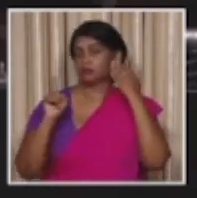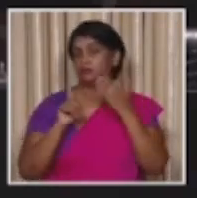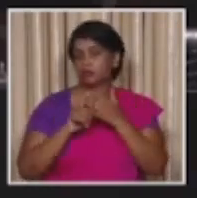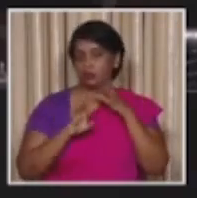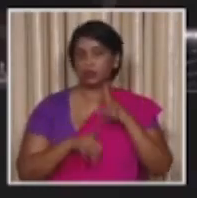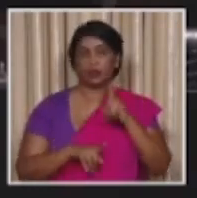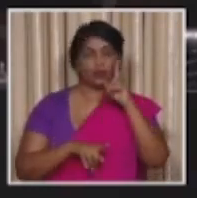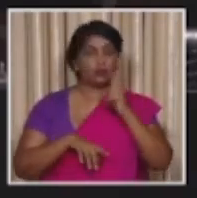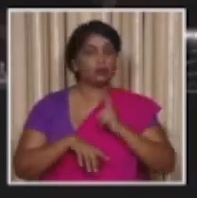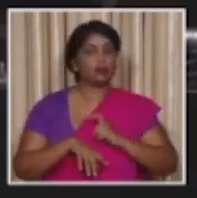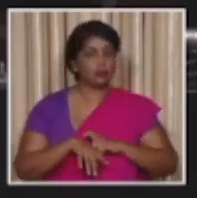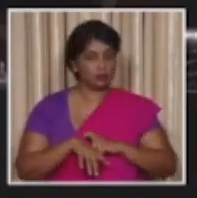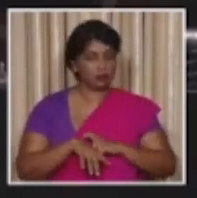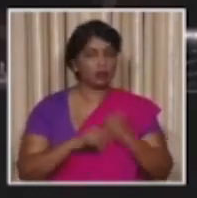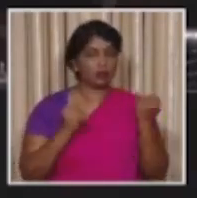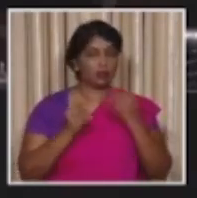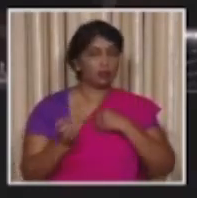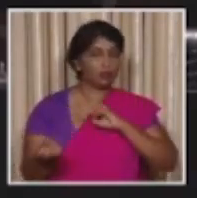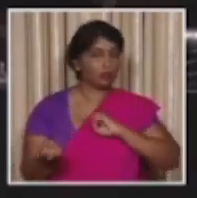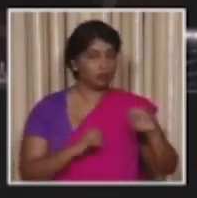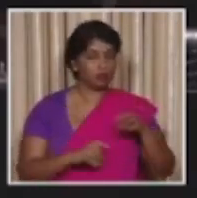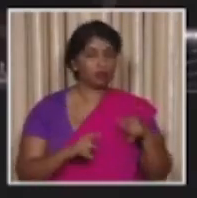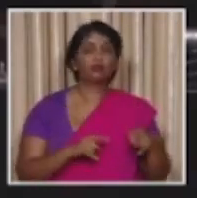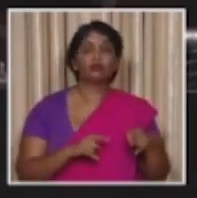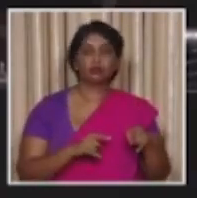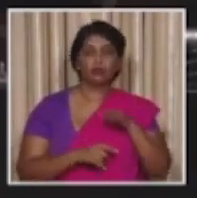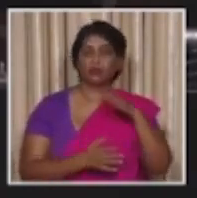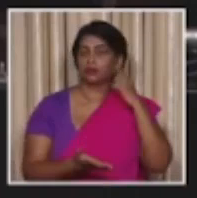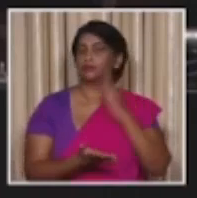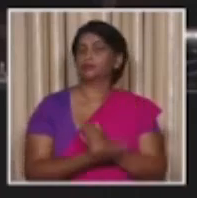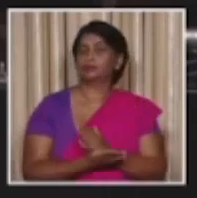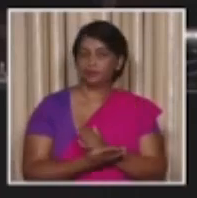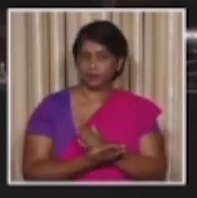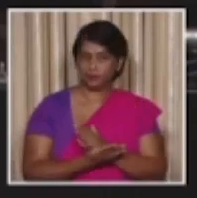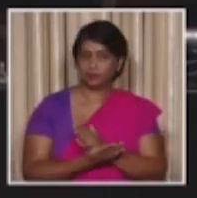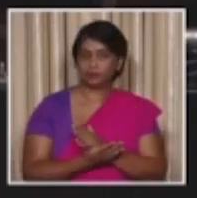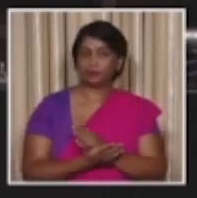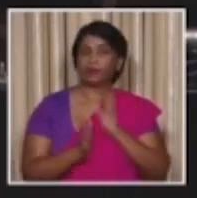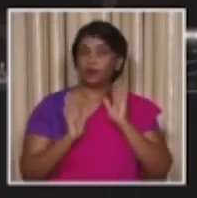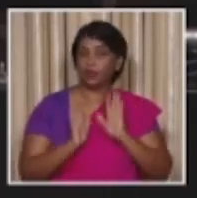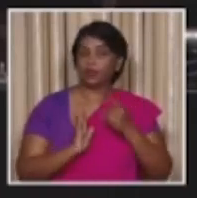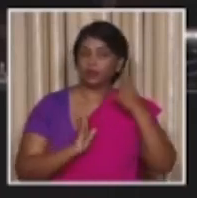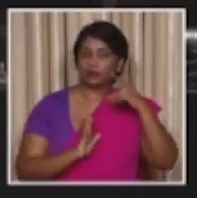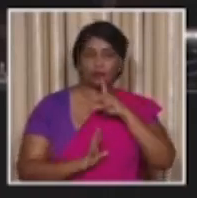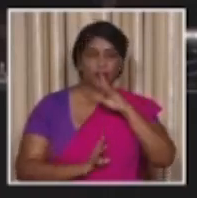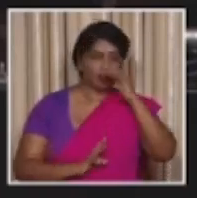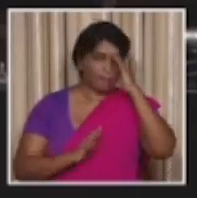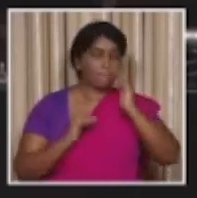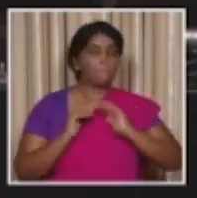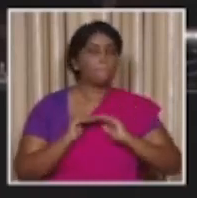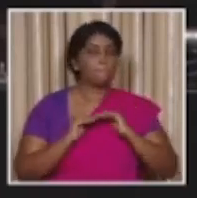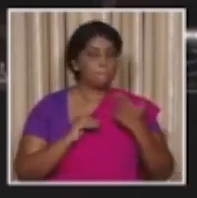එක අවස්ථාවක මේ කසල බැහැර කිරීම මේ ඉඩම නැවැත්තුවා. හැබැයි නියෝජ්‍ය කතානායකතුමනි, පසුව